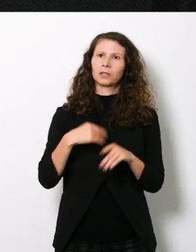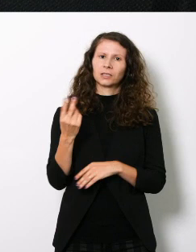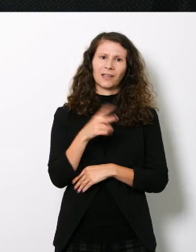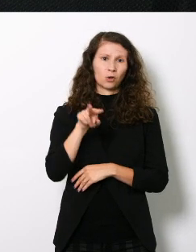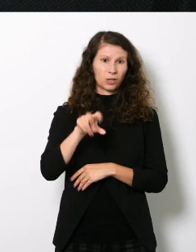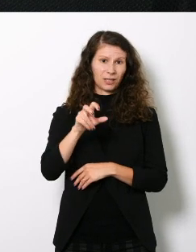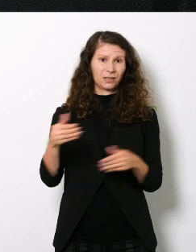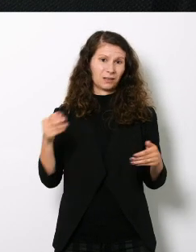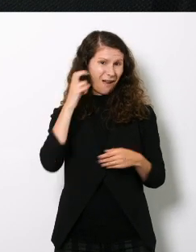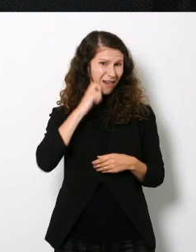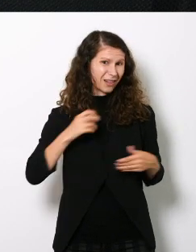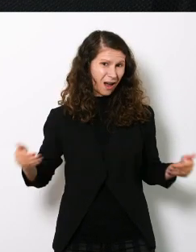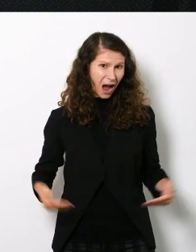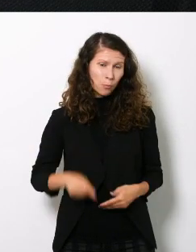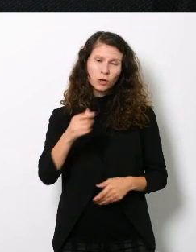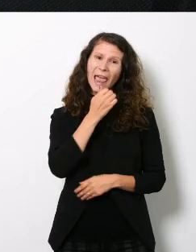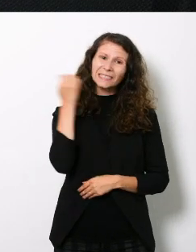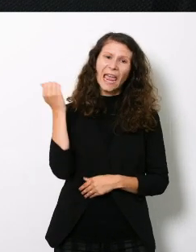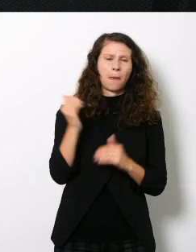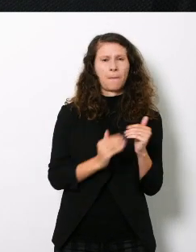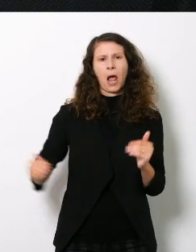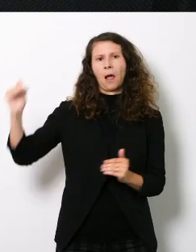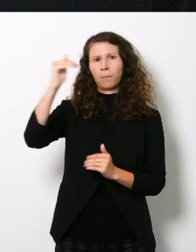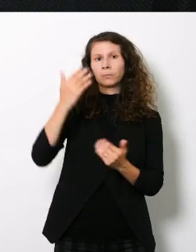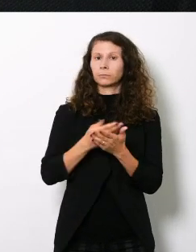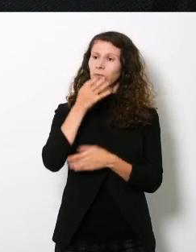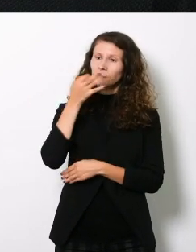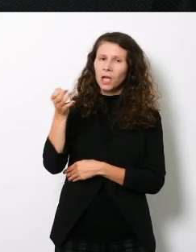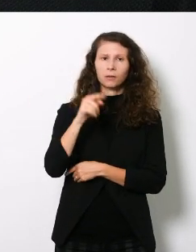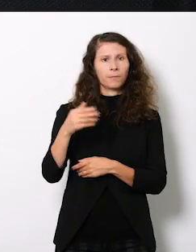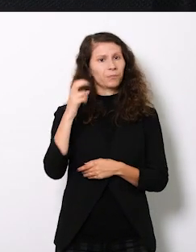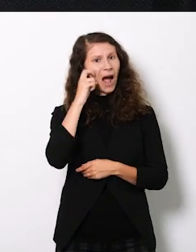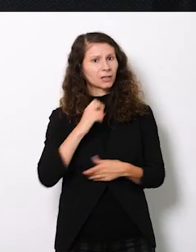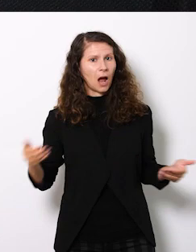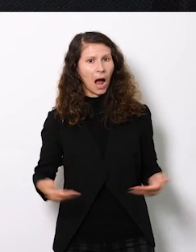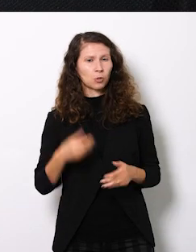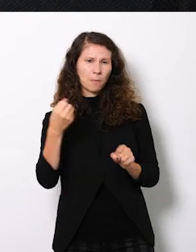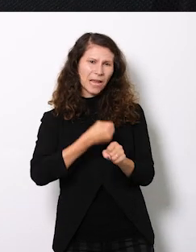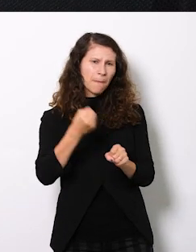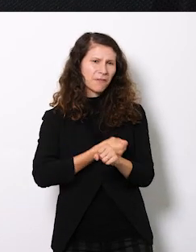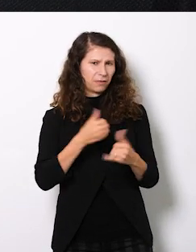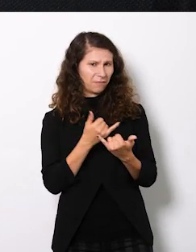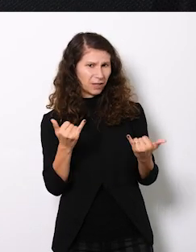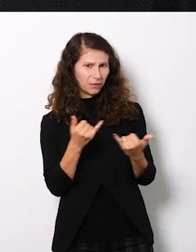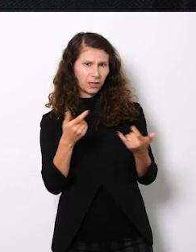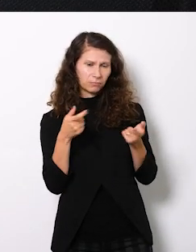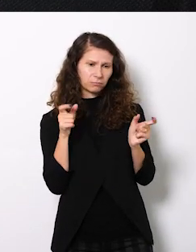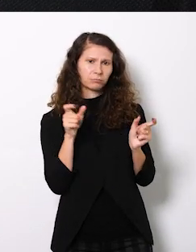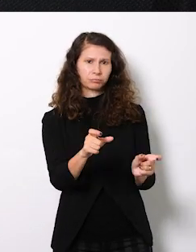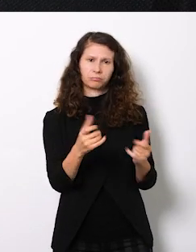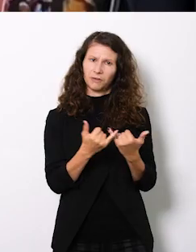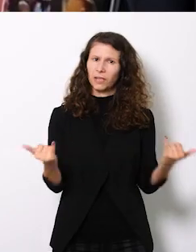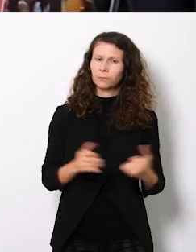die Altersarmut extrem zunehmen wird. Was ist Ihr Plan, um Altersarmut zu bekämpfen und uns vielleicht erst gar nicht so weit kommen zu